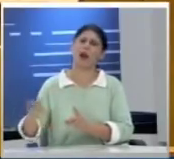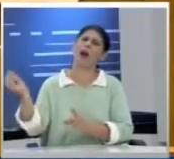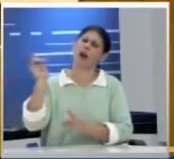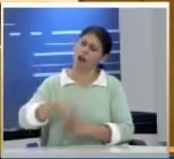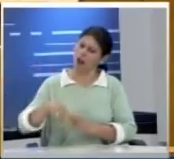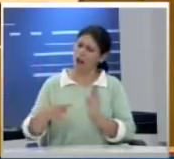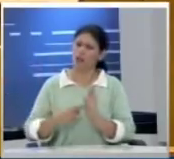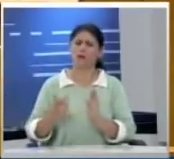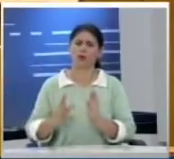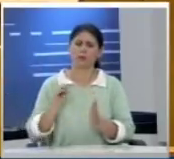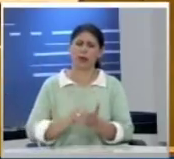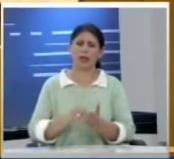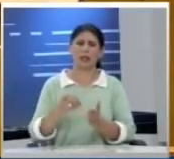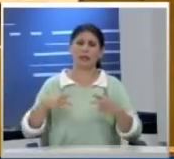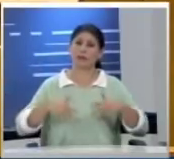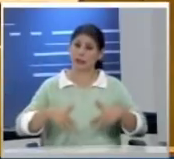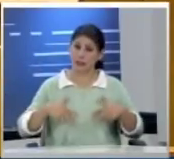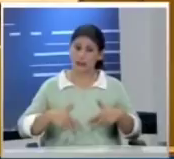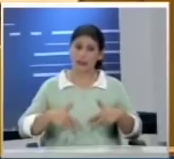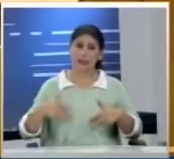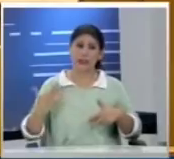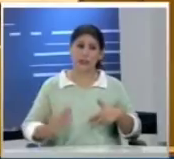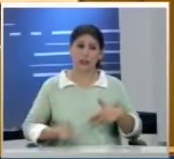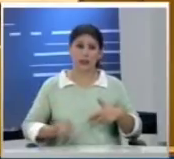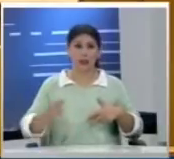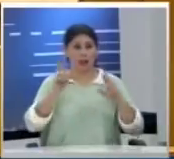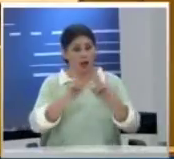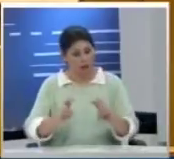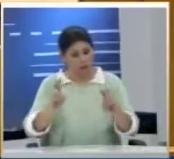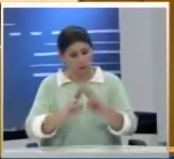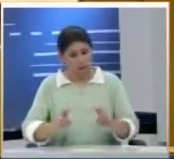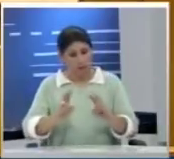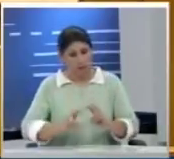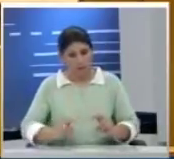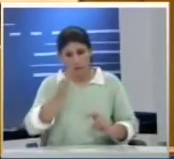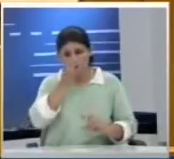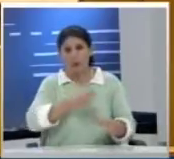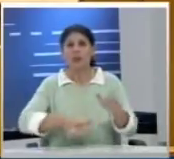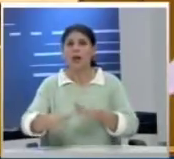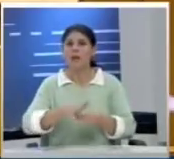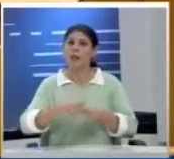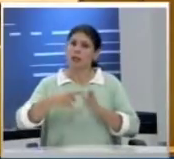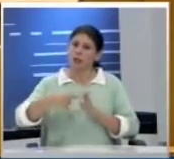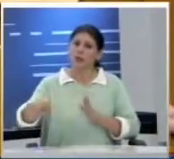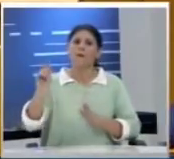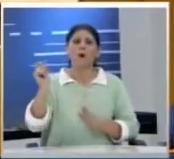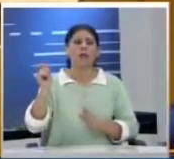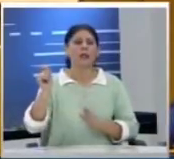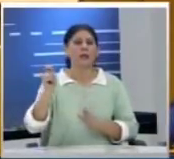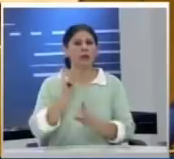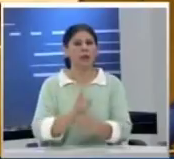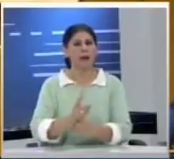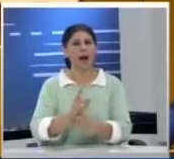φορές κυβερνήσεις είχαν ερευνήσει σκάνδαλα, οδήγησαν και πολιτικούς στα ειδικά δικαστήρια.